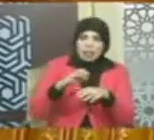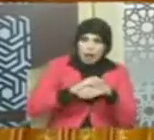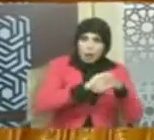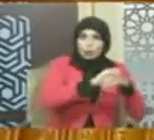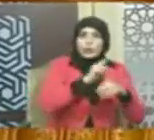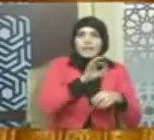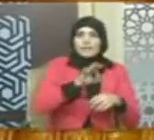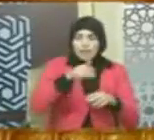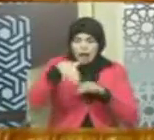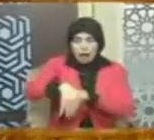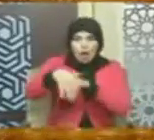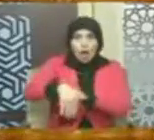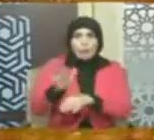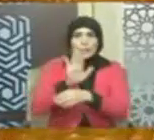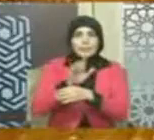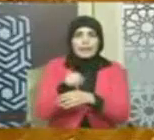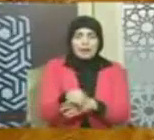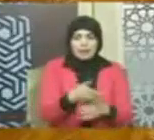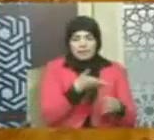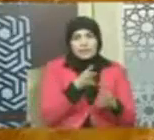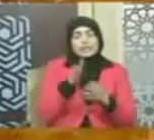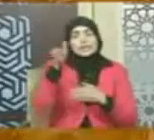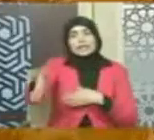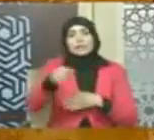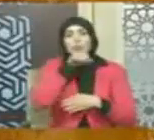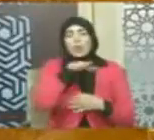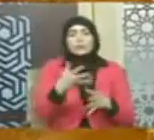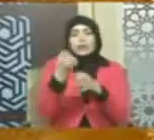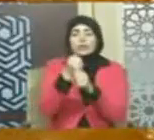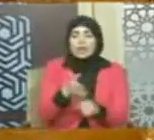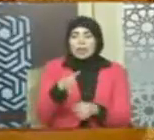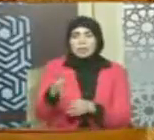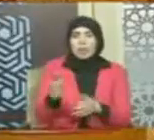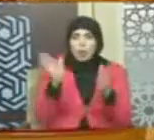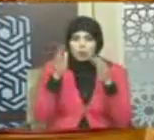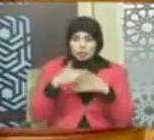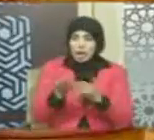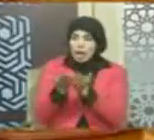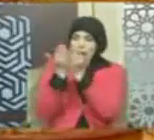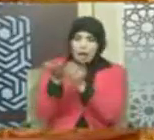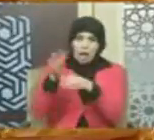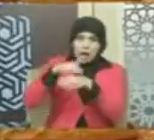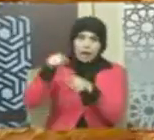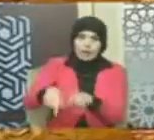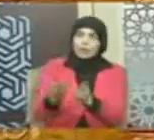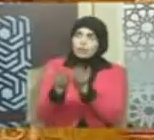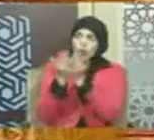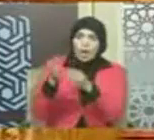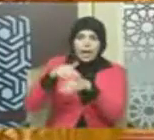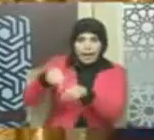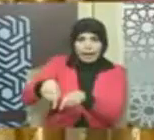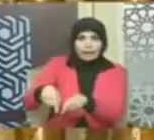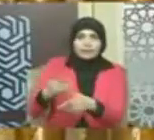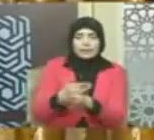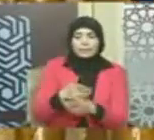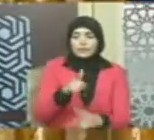فذهب إليها فصلى عليها، ثم التفت إلى أصحابه فقال لهم: